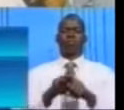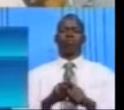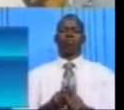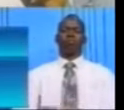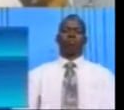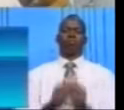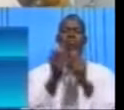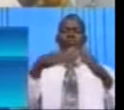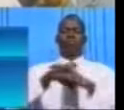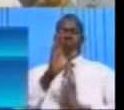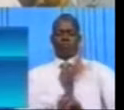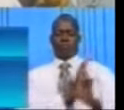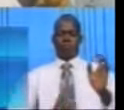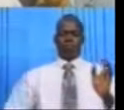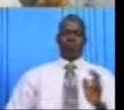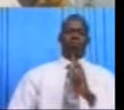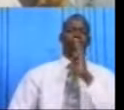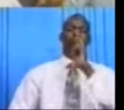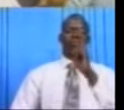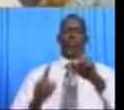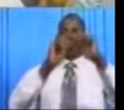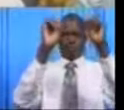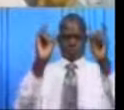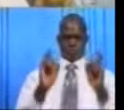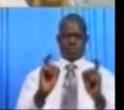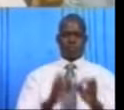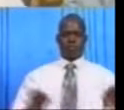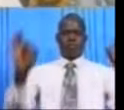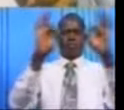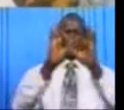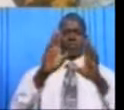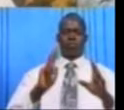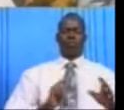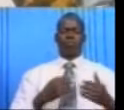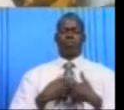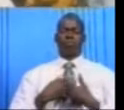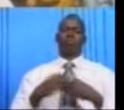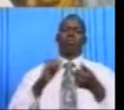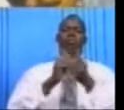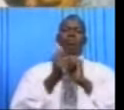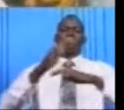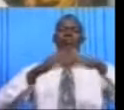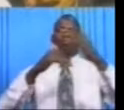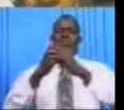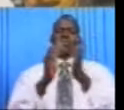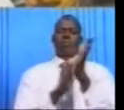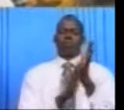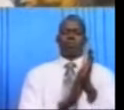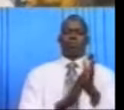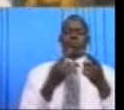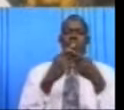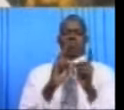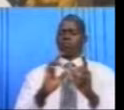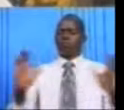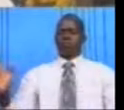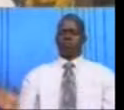dans notre commune, c'est vraiment véritablement une question essentielle. Nous avons des problèmes pour la construction des écoles, mais nous voulons célébrer les élèves qui, malgré